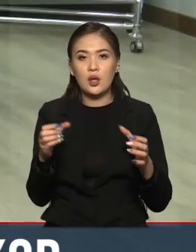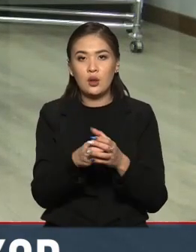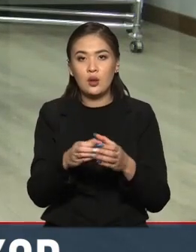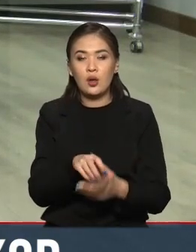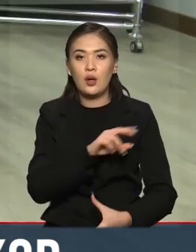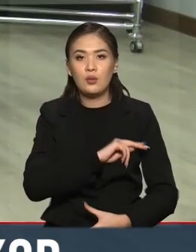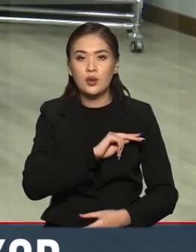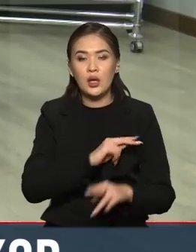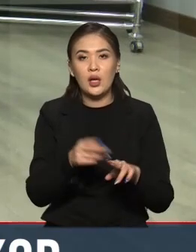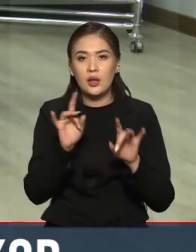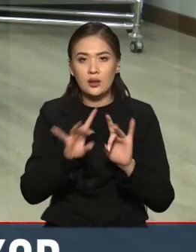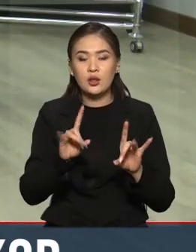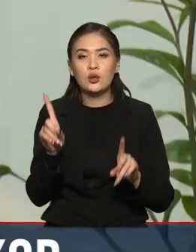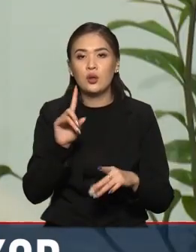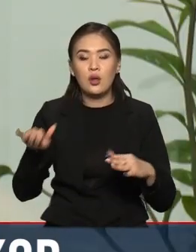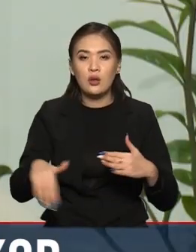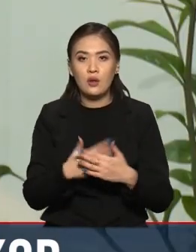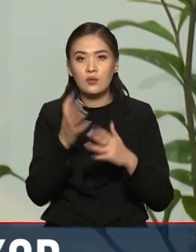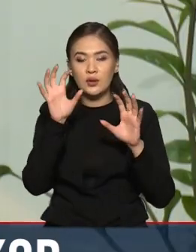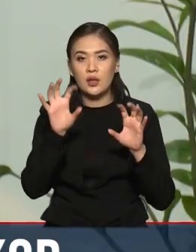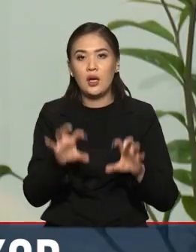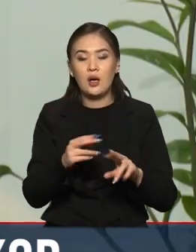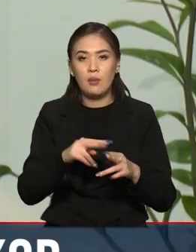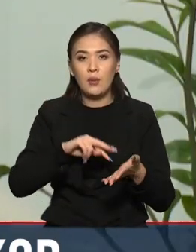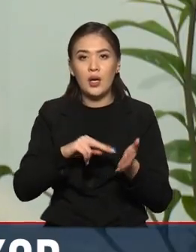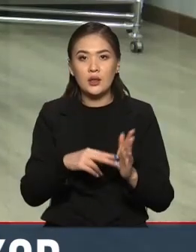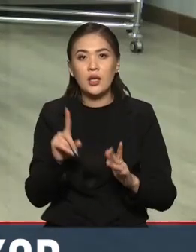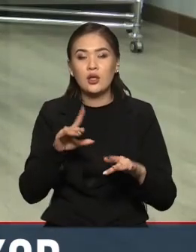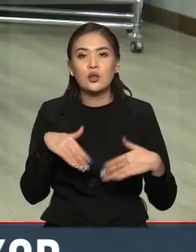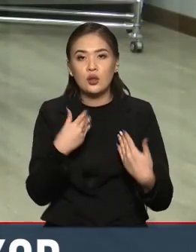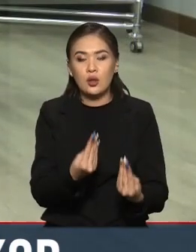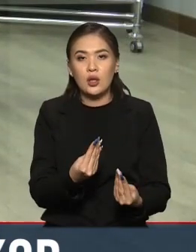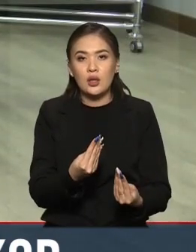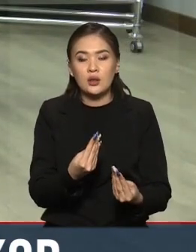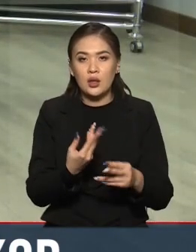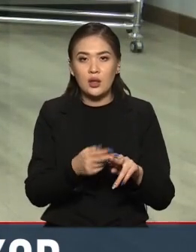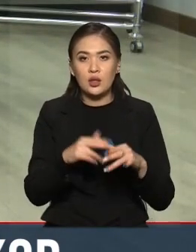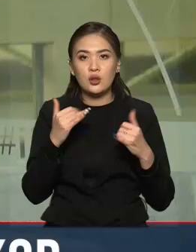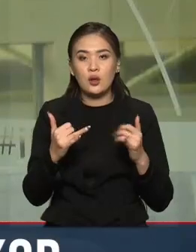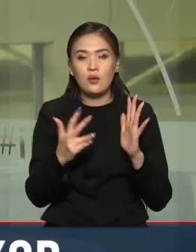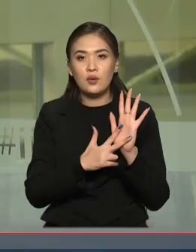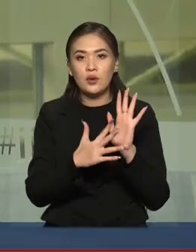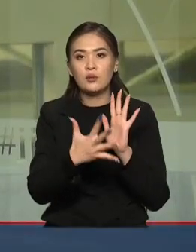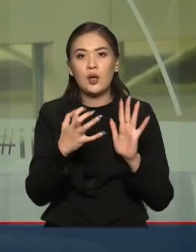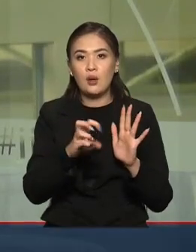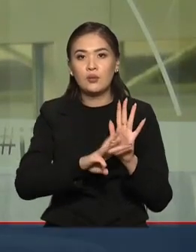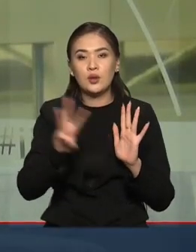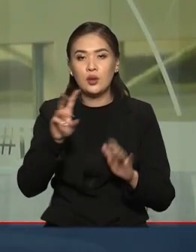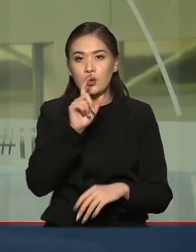Расскажите, пожалуйста, что нового в законопроекте и что это даст? На сегодня 8,5 миллионов наших